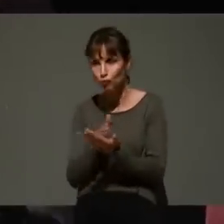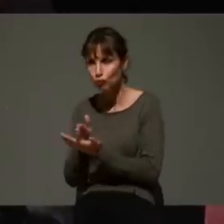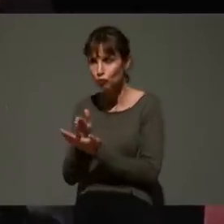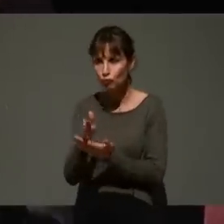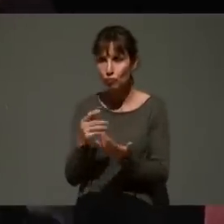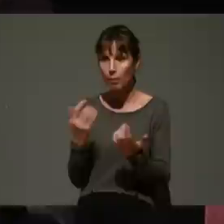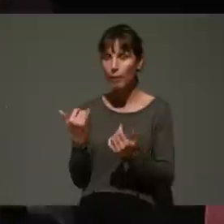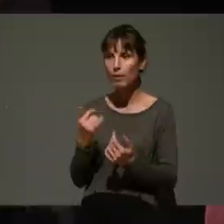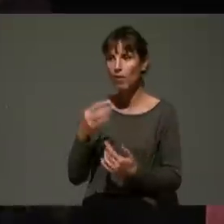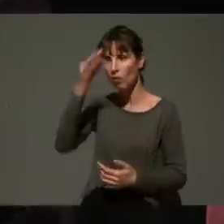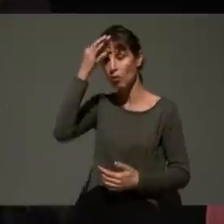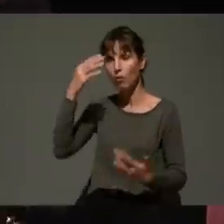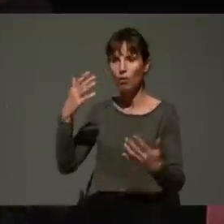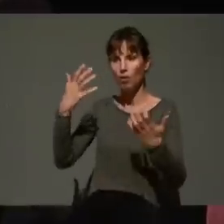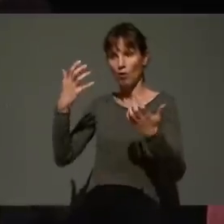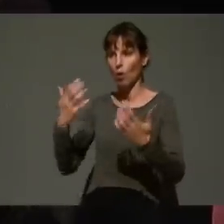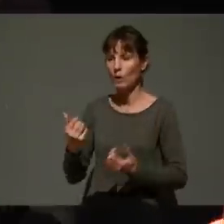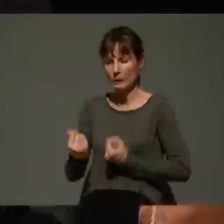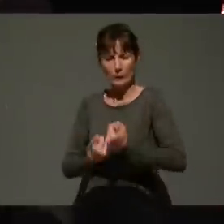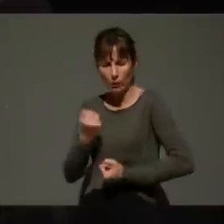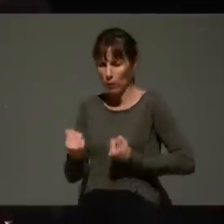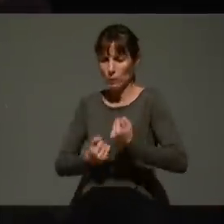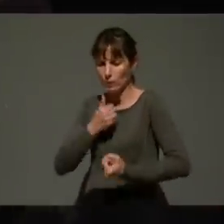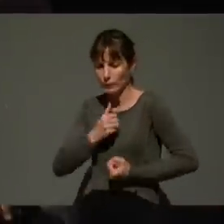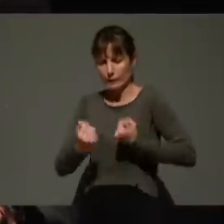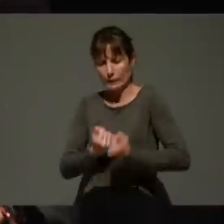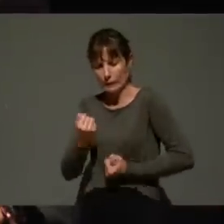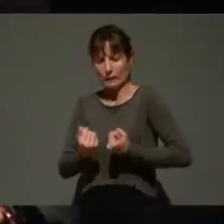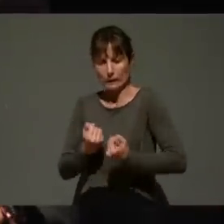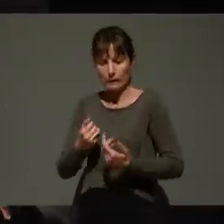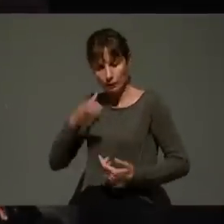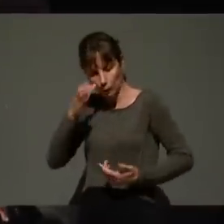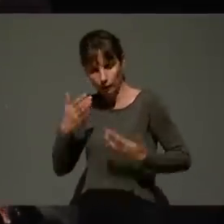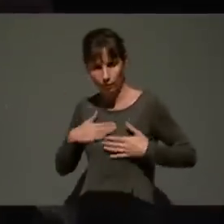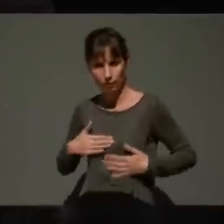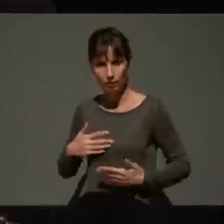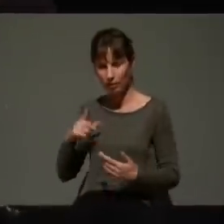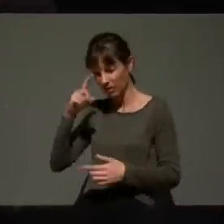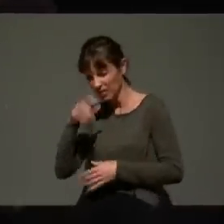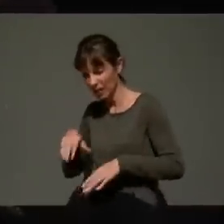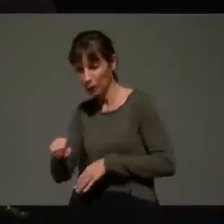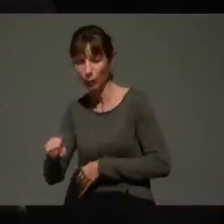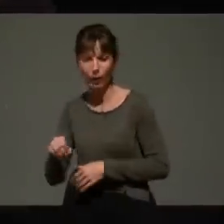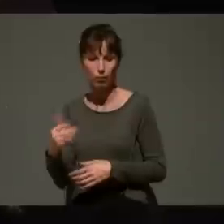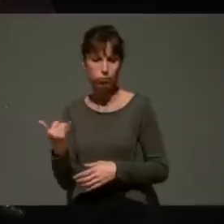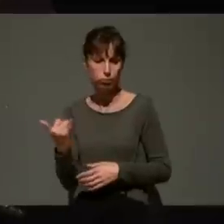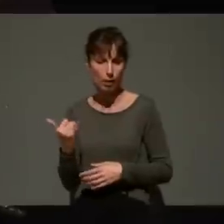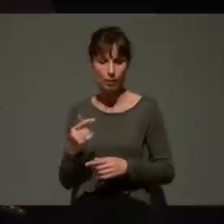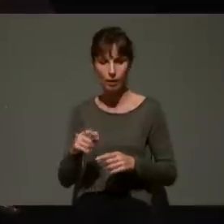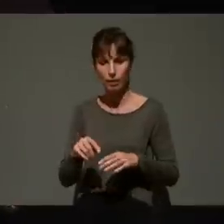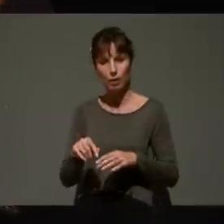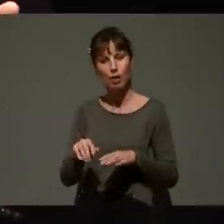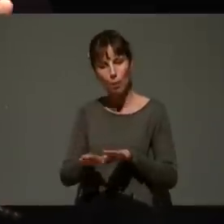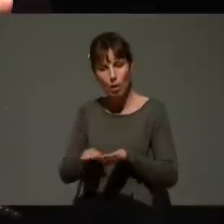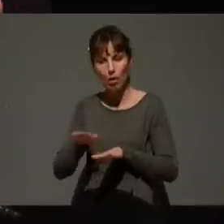des situations de douleur, de souffrance intense, de difficulté de récupération. Ce n'est que dans un second